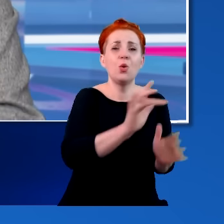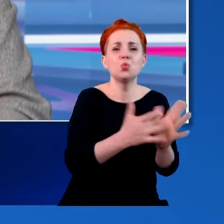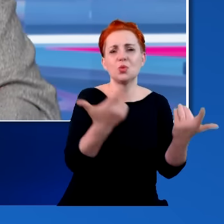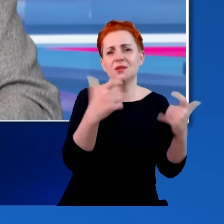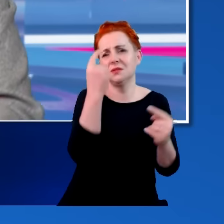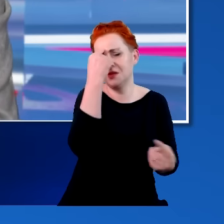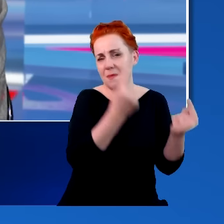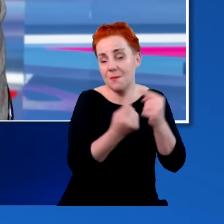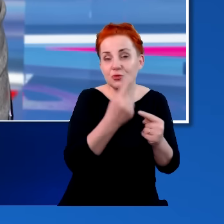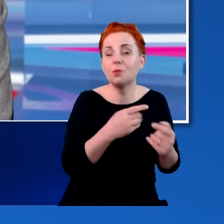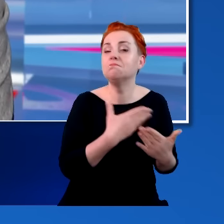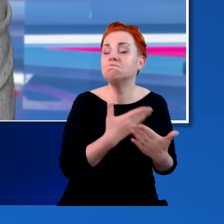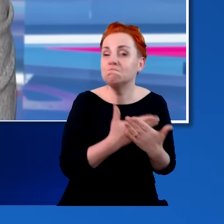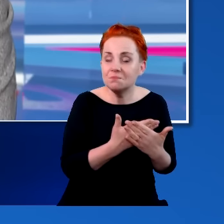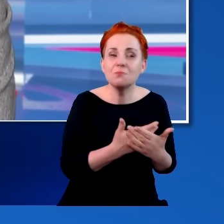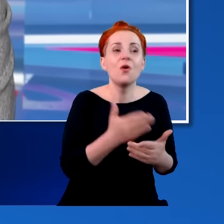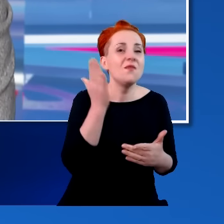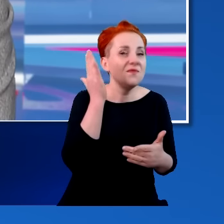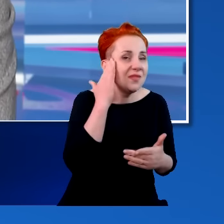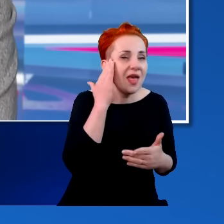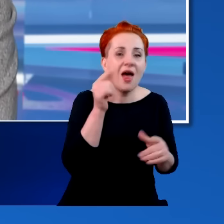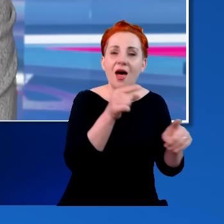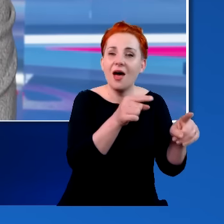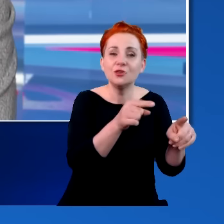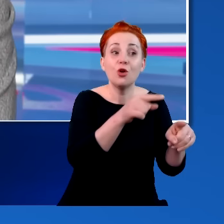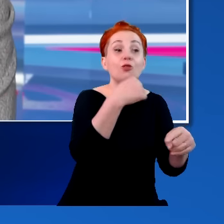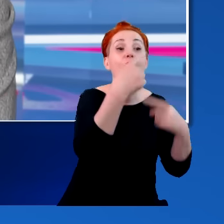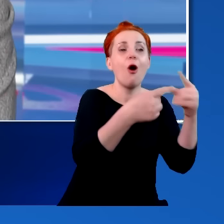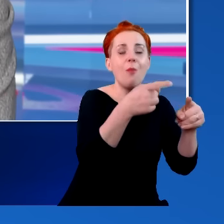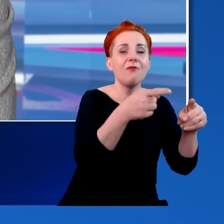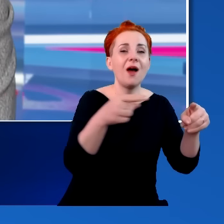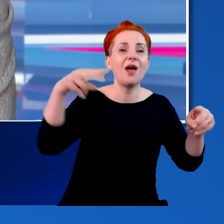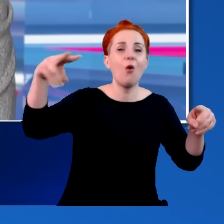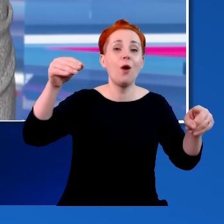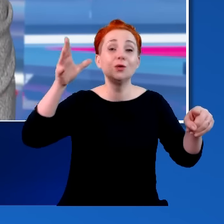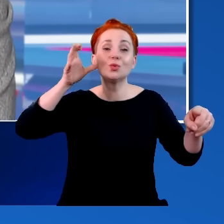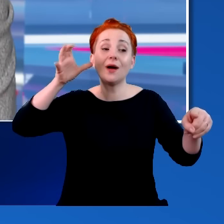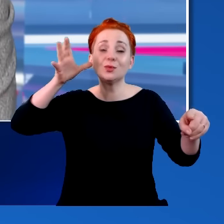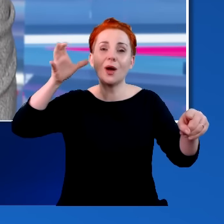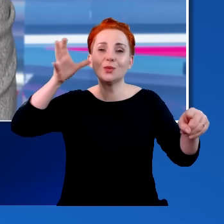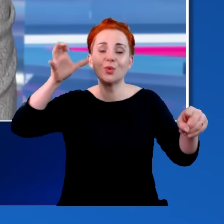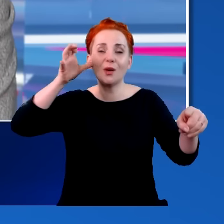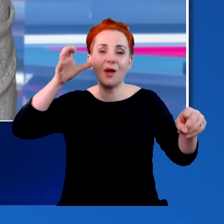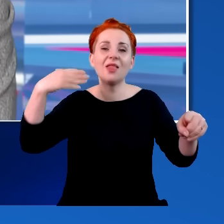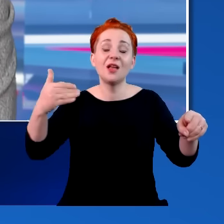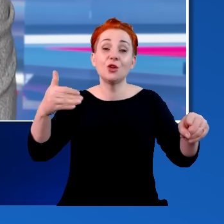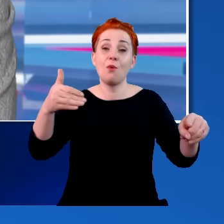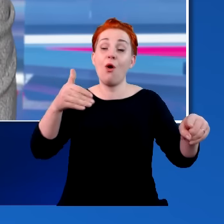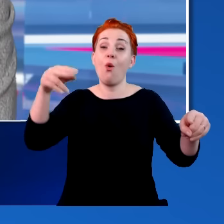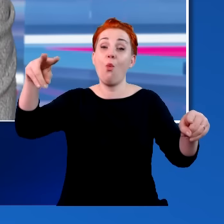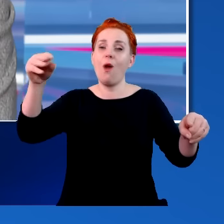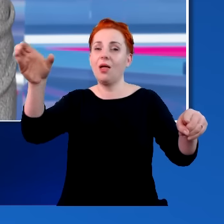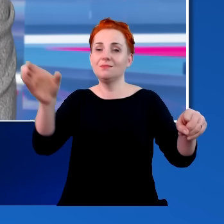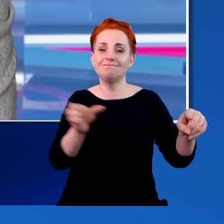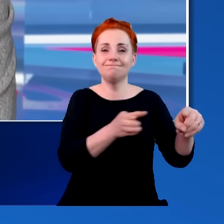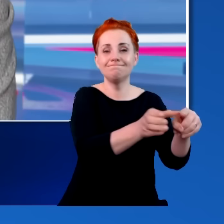wie, że dokładnie przysłuchują się wszystkiemu, co ma do powiedzenia eurokraci. Tusk przecież został zainstalowany w Polsce jako premier po to,